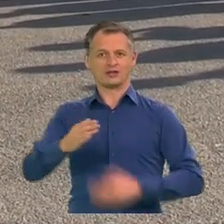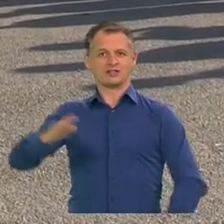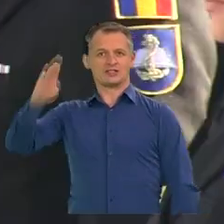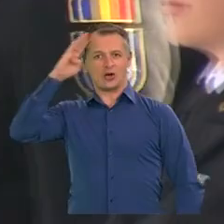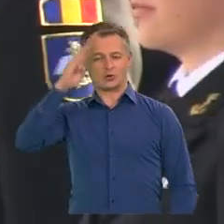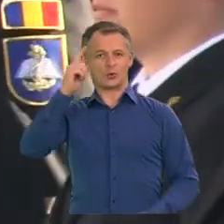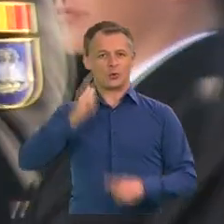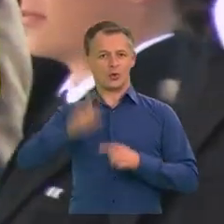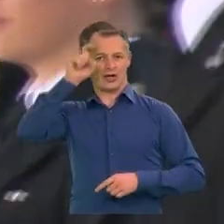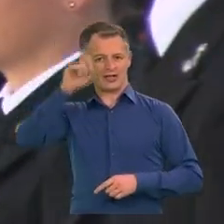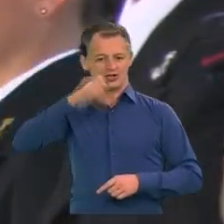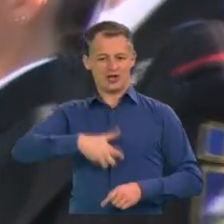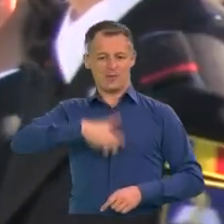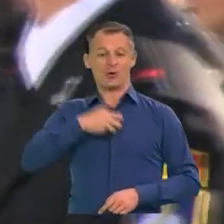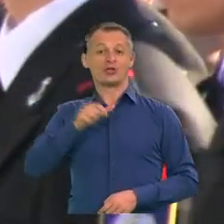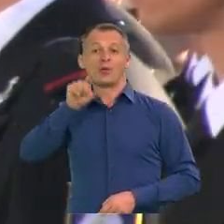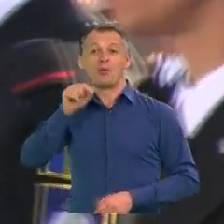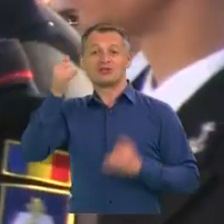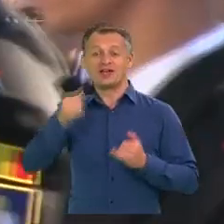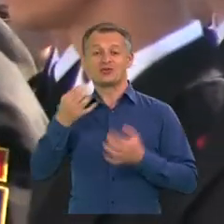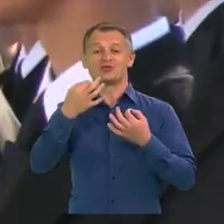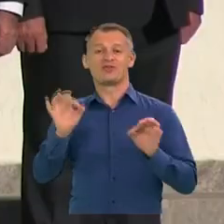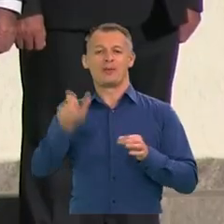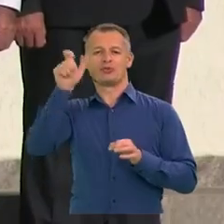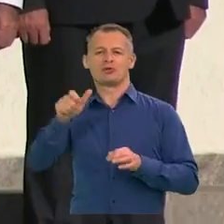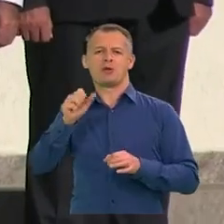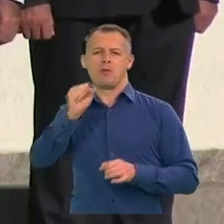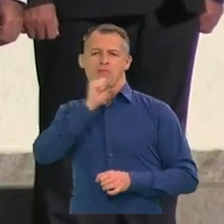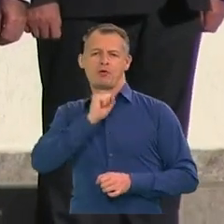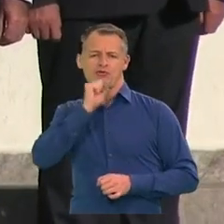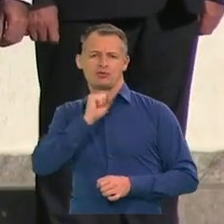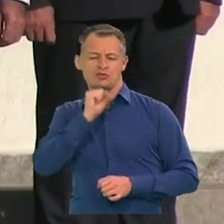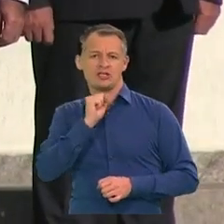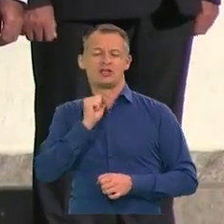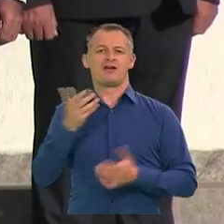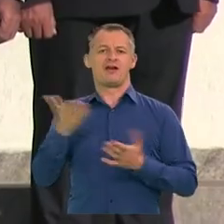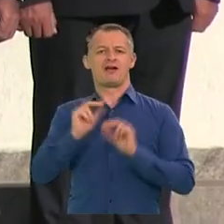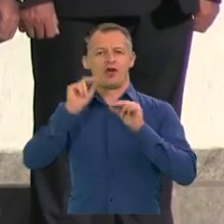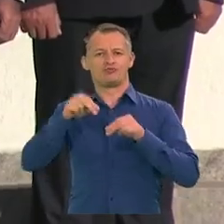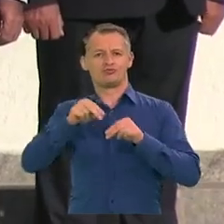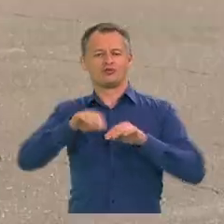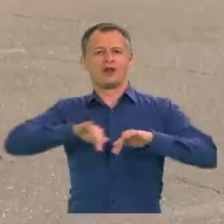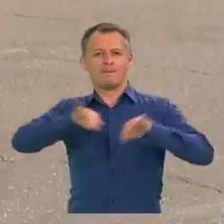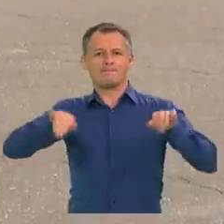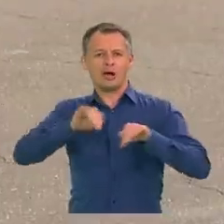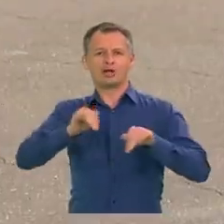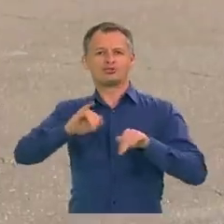emoție. Bobocii de astăzi vor deveni în câțiva ani niște profesioniști care vor cutreiera mările și oceanele.